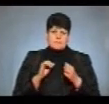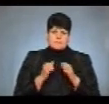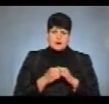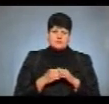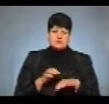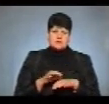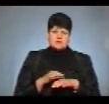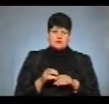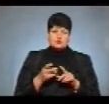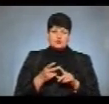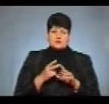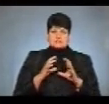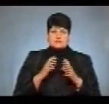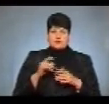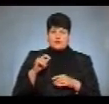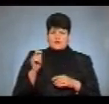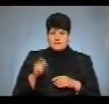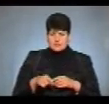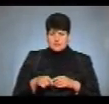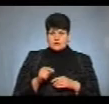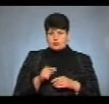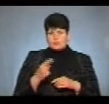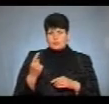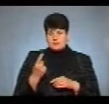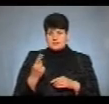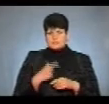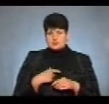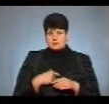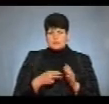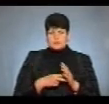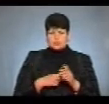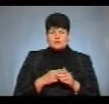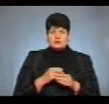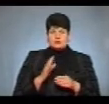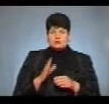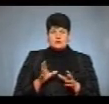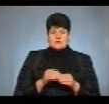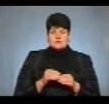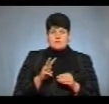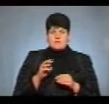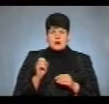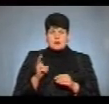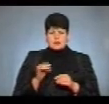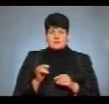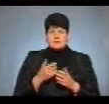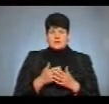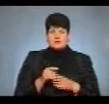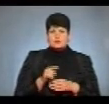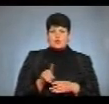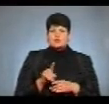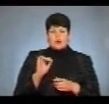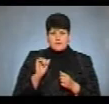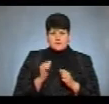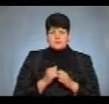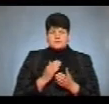жертв Другої світової війни. От тому, по-перше, ми самі плануємо бути з цими маками, як символ того, що ми пам'ятаємо все